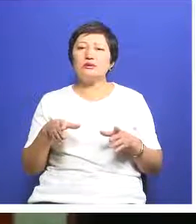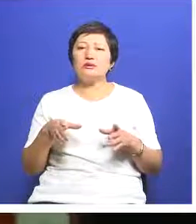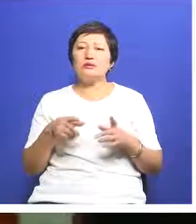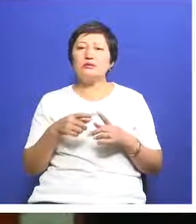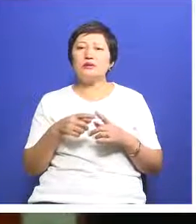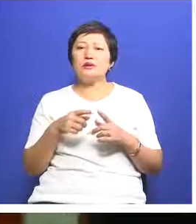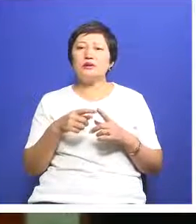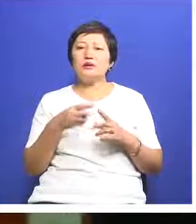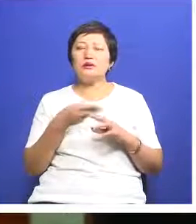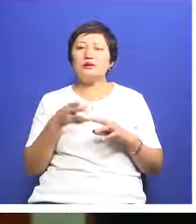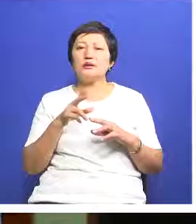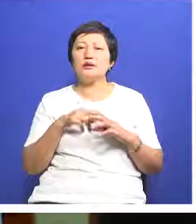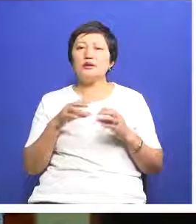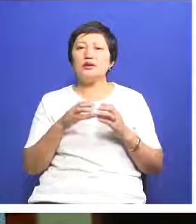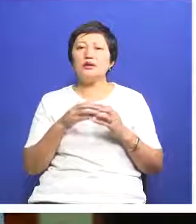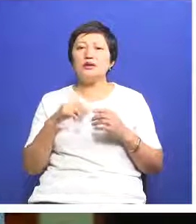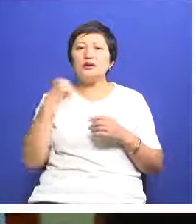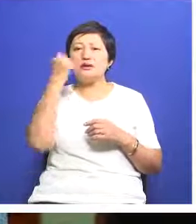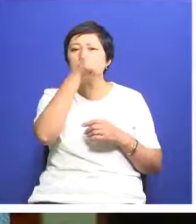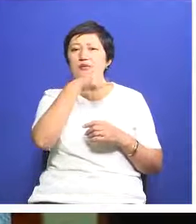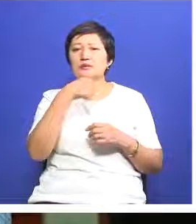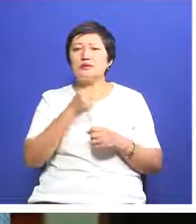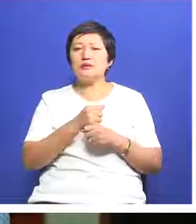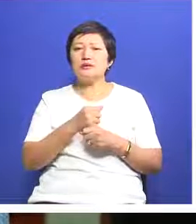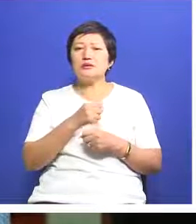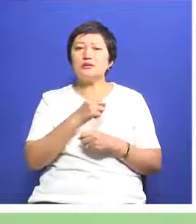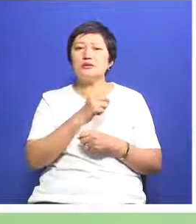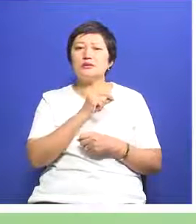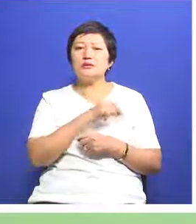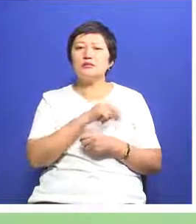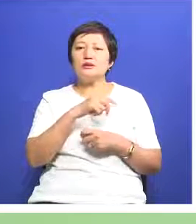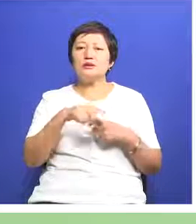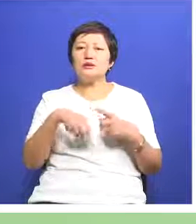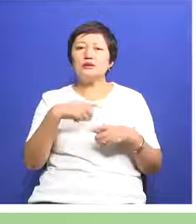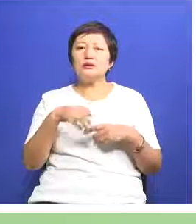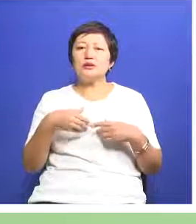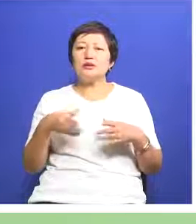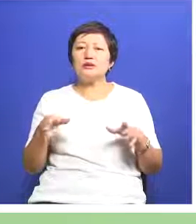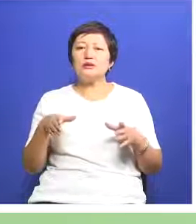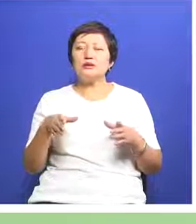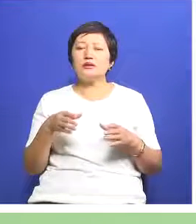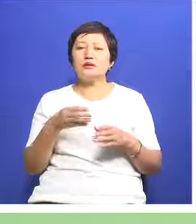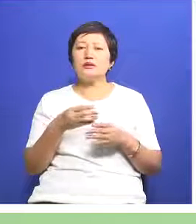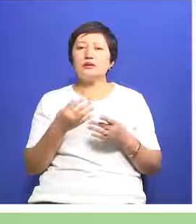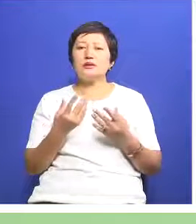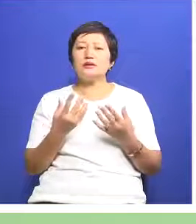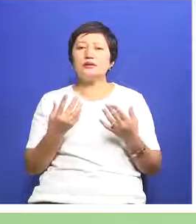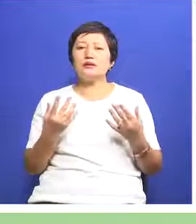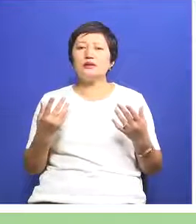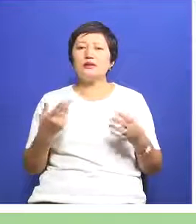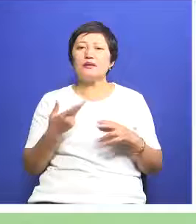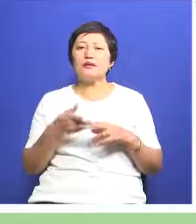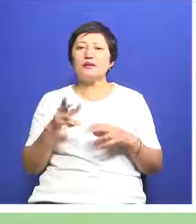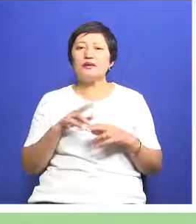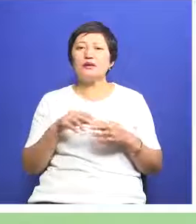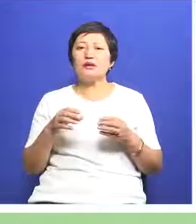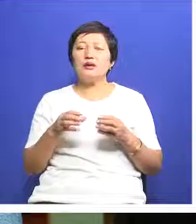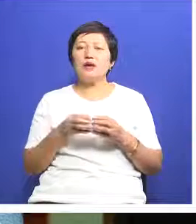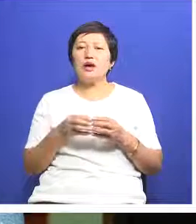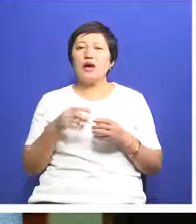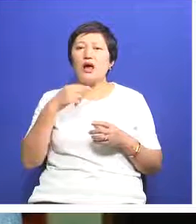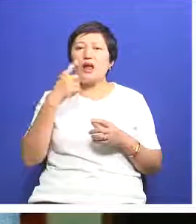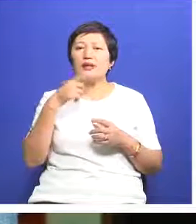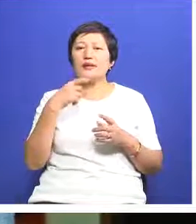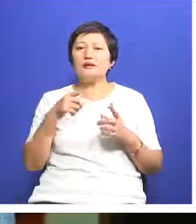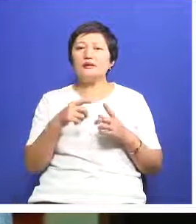бағаланады деген. Яғни жыл басынан бері қанша жұмыс орны ашылды, қанша кәсіпкерлік нысан бар. Әлгінде енді кәсіпкерлік нысандарды айта